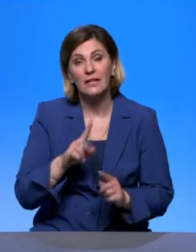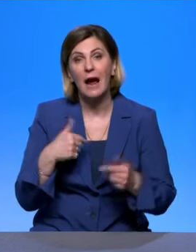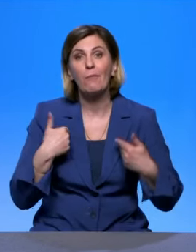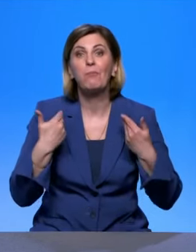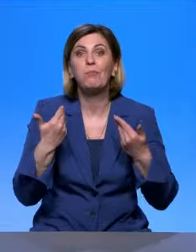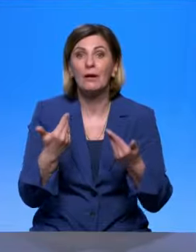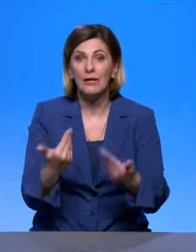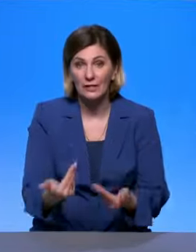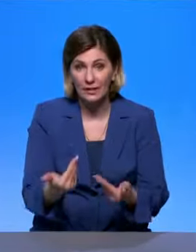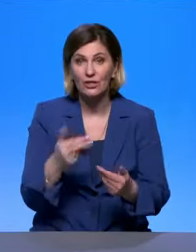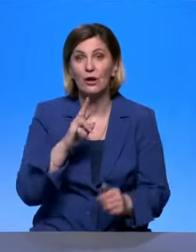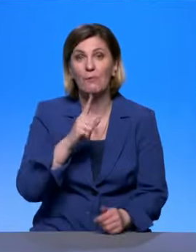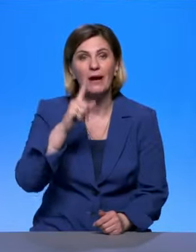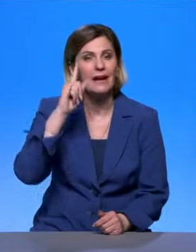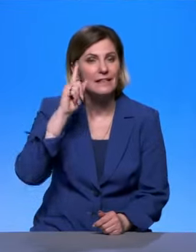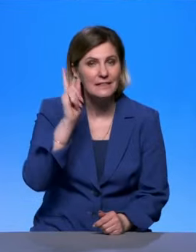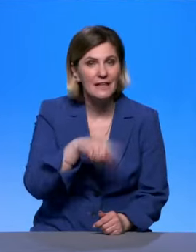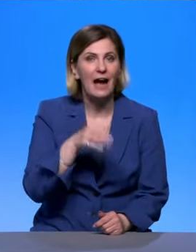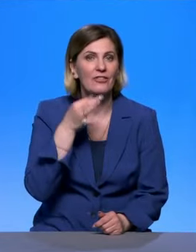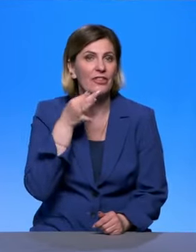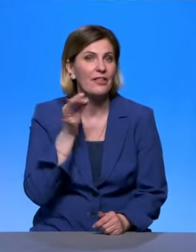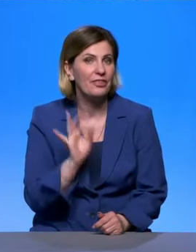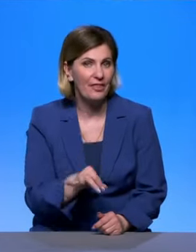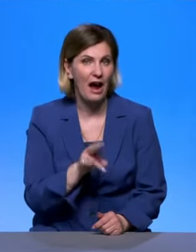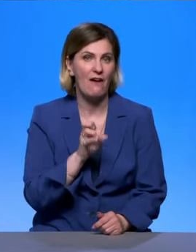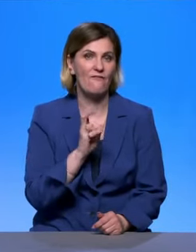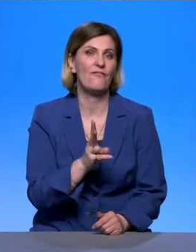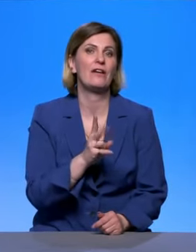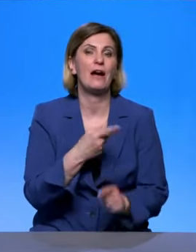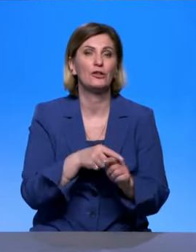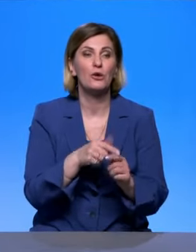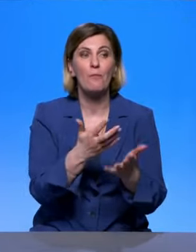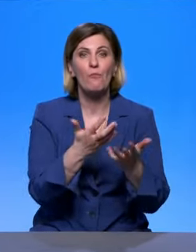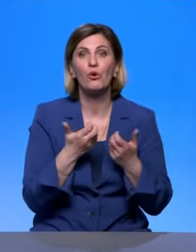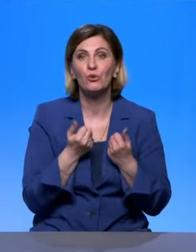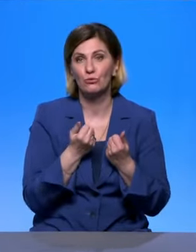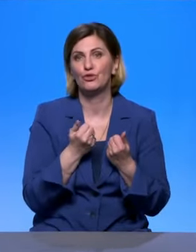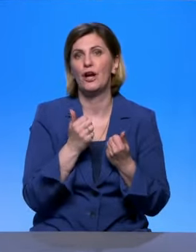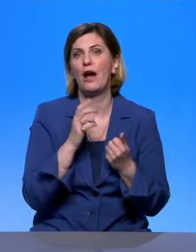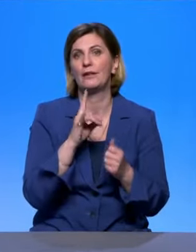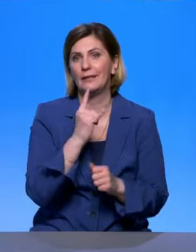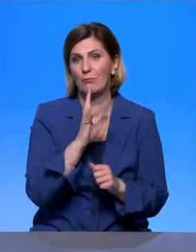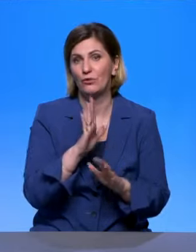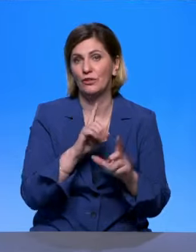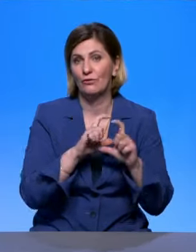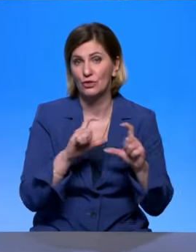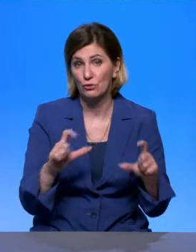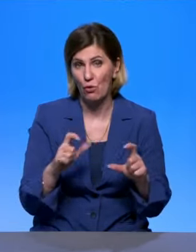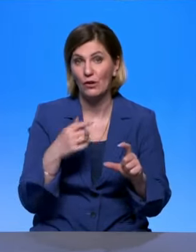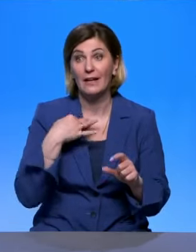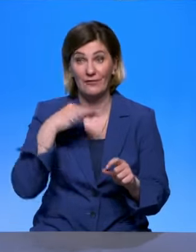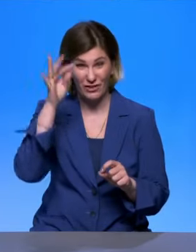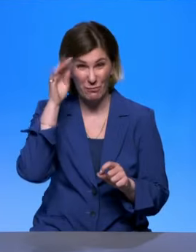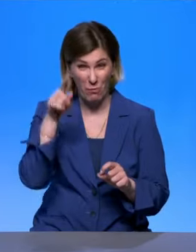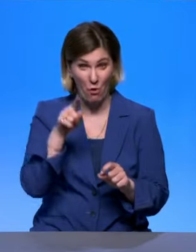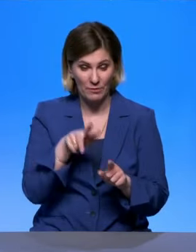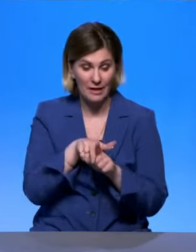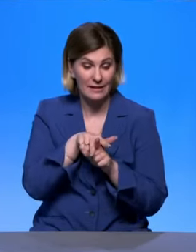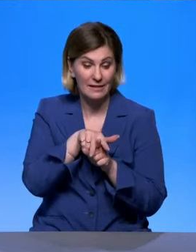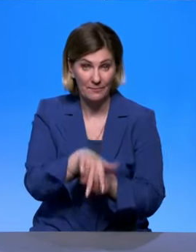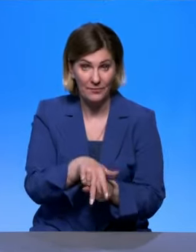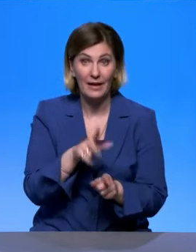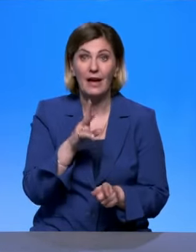ставить знания и навыки ребенка, которые он получает в школе. И если, опять же, мы вспоминаем там учебную нагрузку, то в часах она немножко,